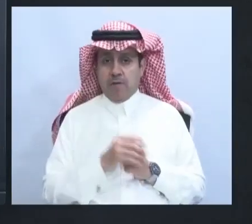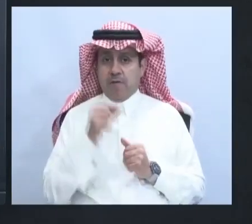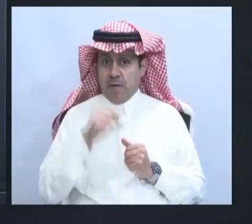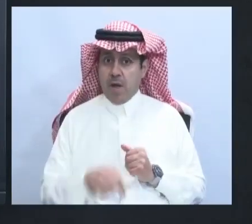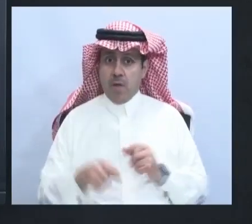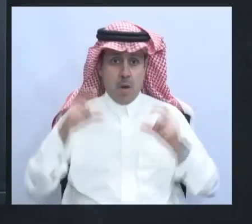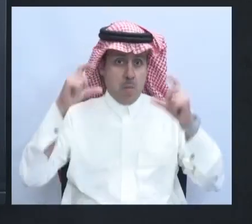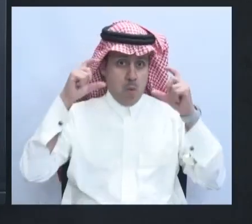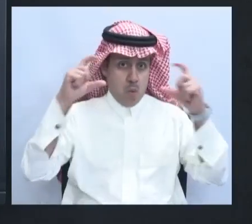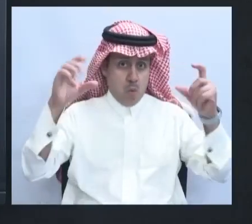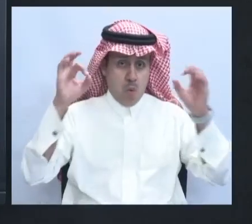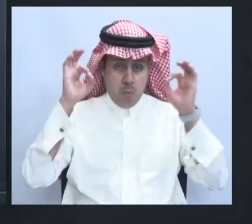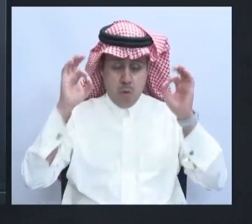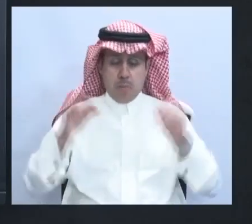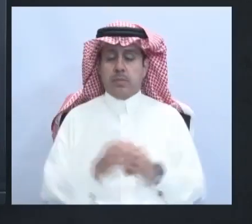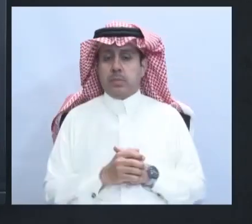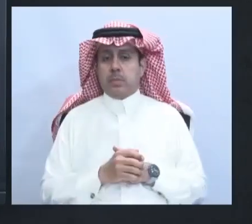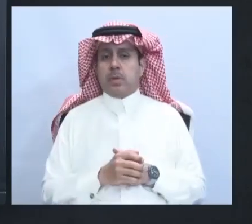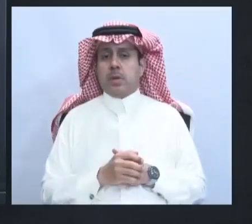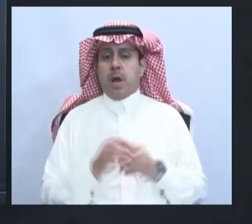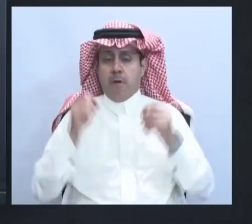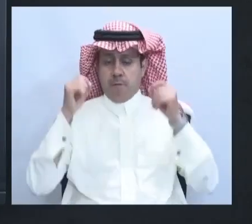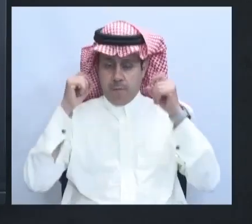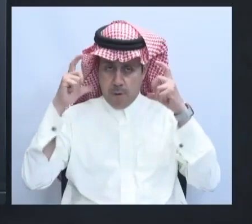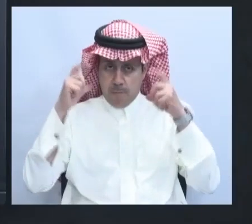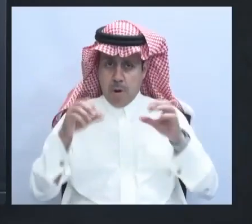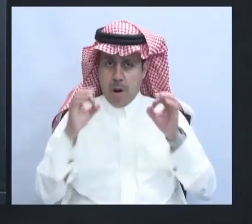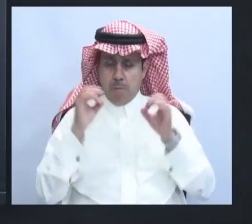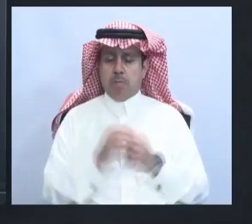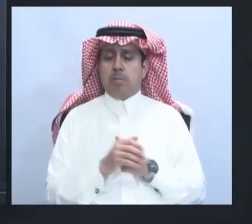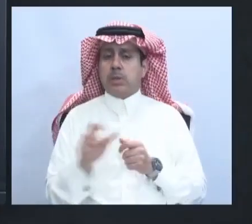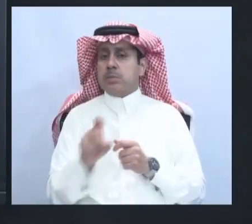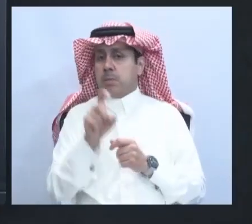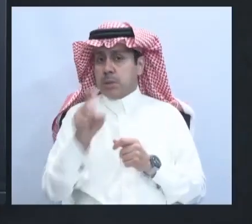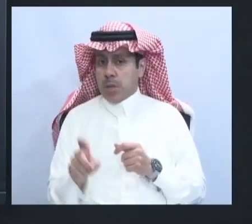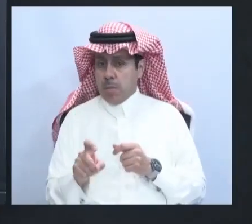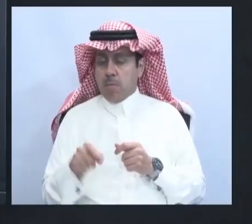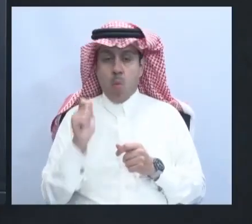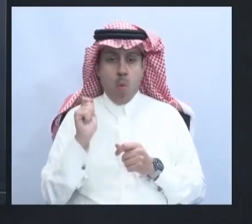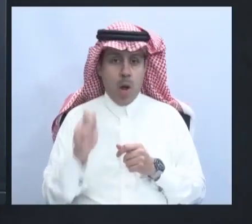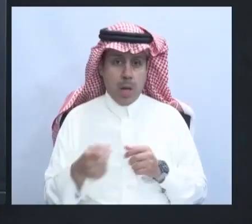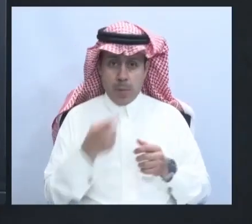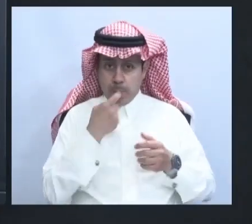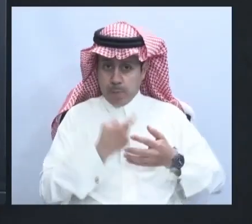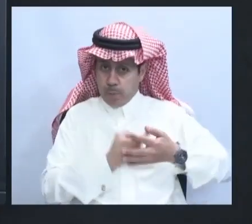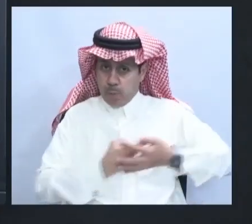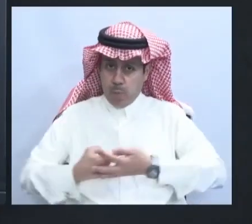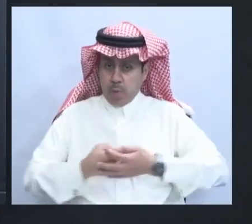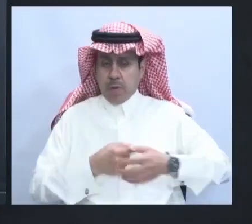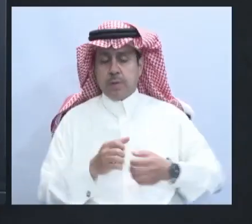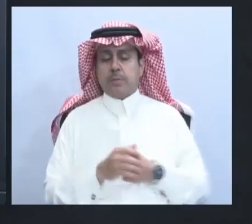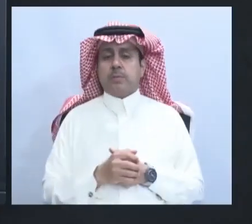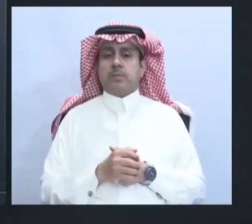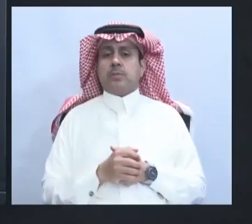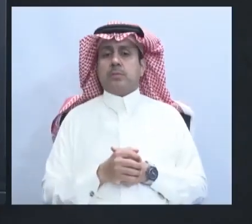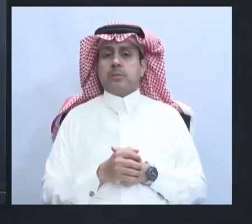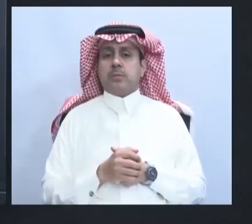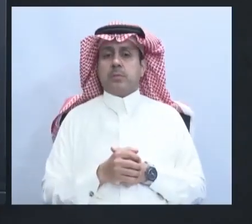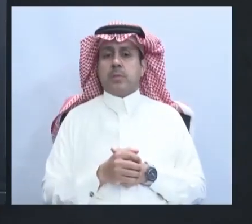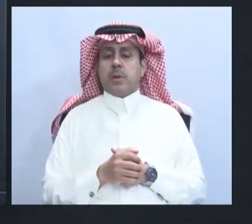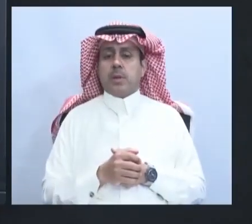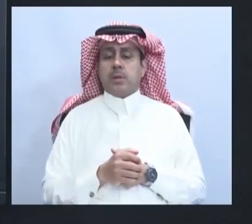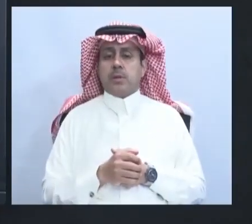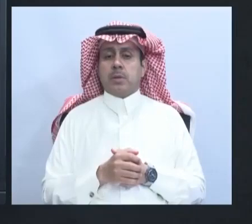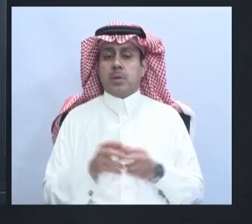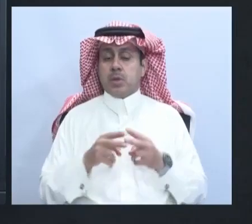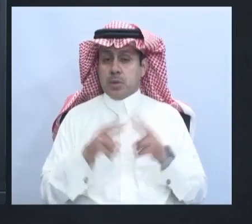الموضوع المهم لنقف واياكم على ابرز واهم مسائل واحكام الرضاع ولكن قبل ذلك استعرض